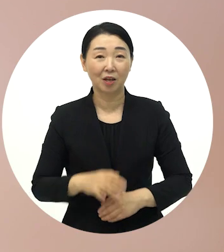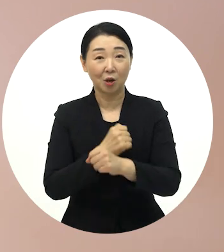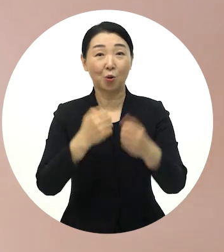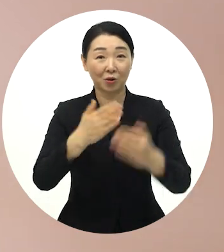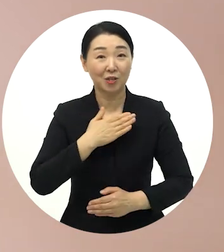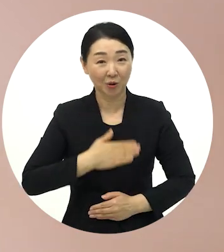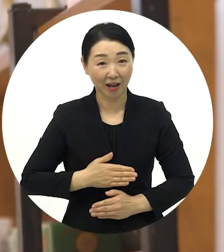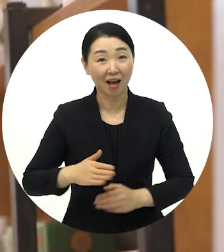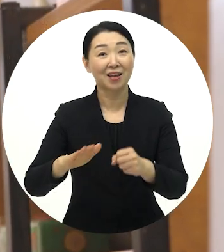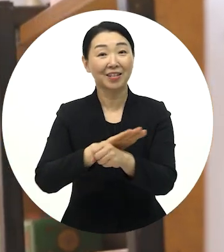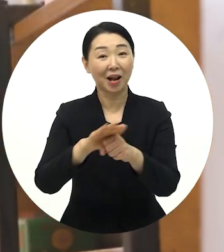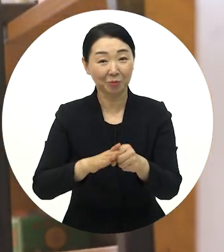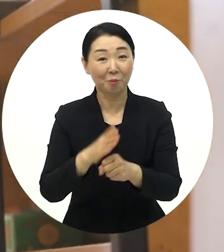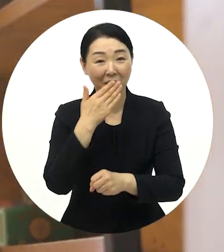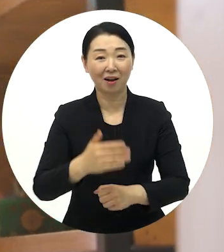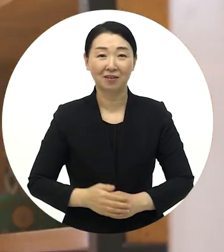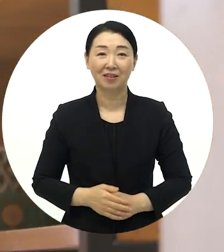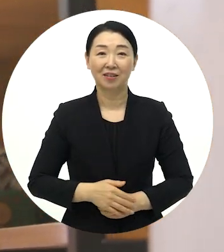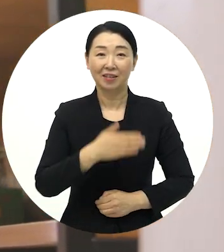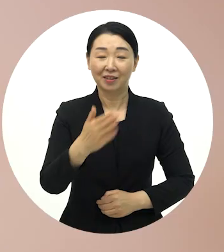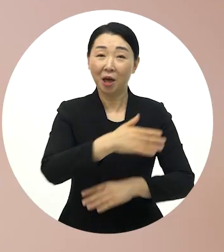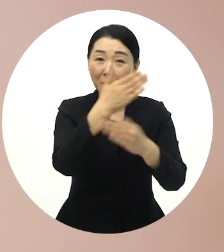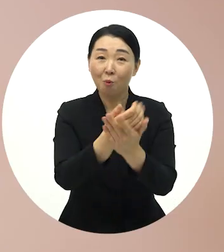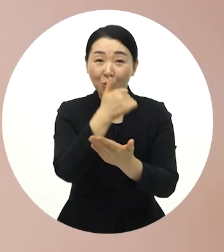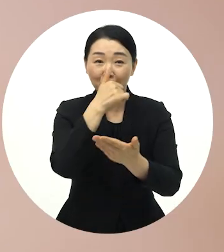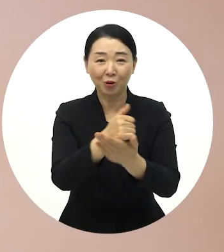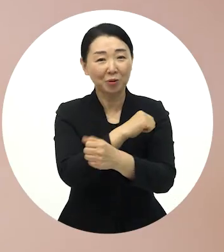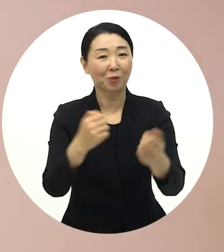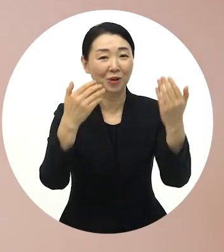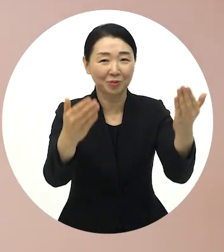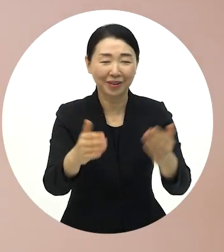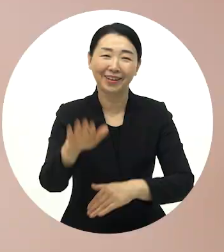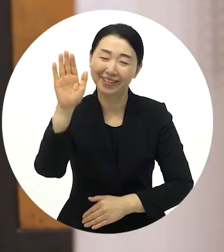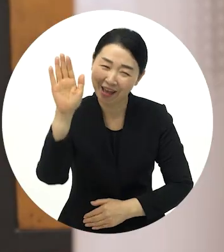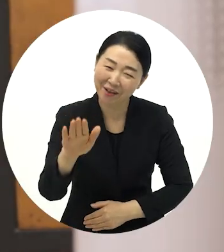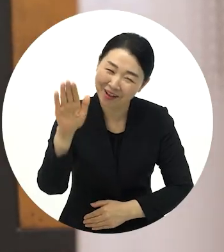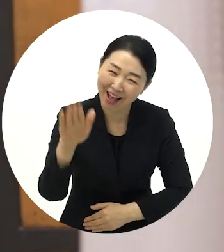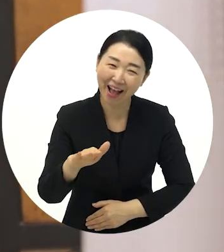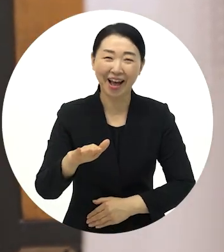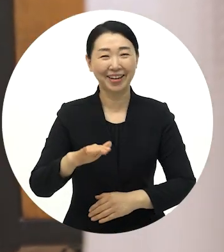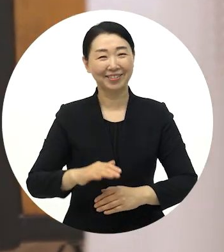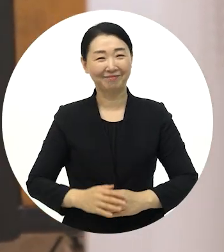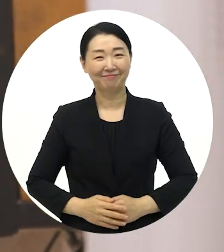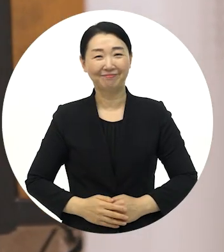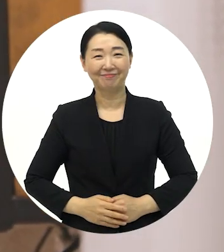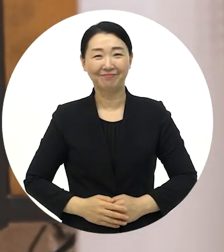괜찮아. 용서할 줄 알아야 사랑도 할 줄 아는 거야. 네 모든 죄를 용서해 줄게.